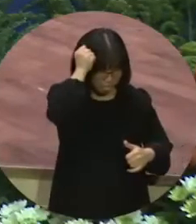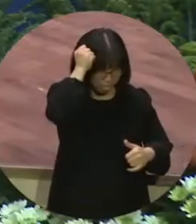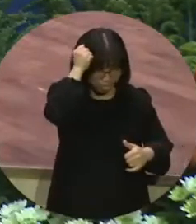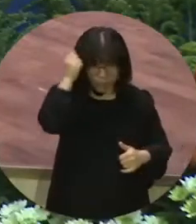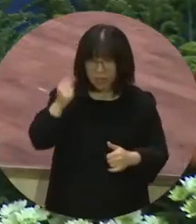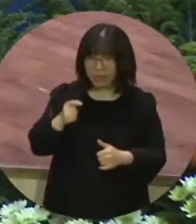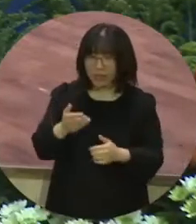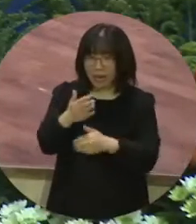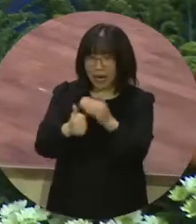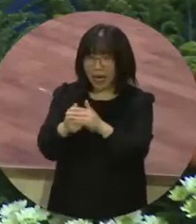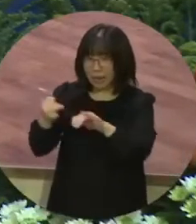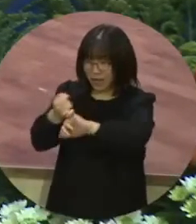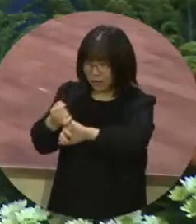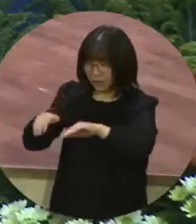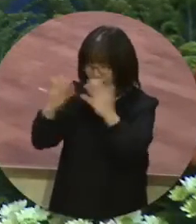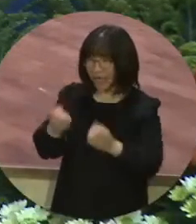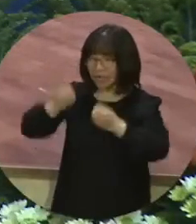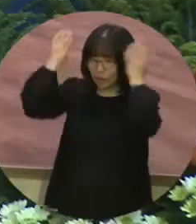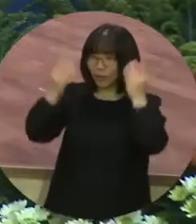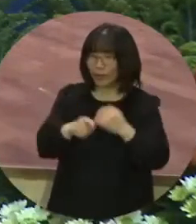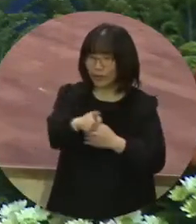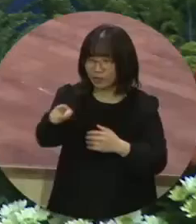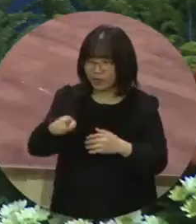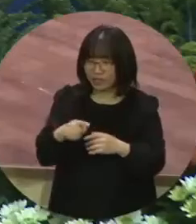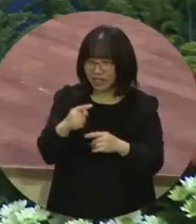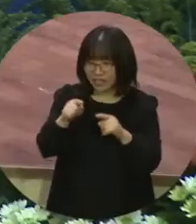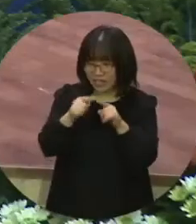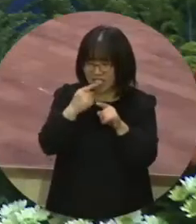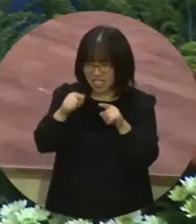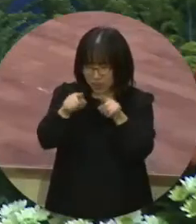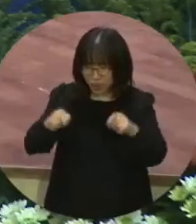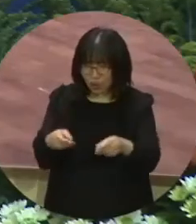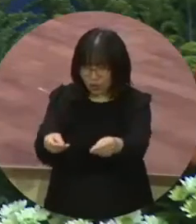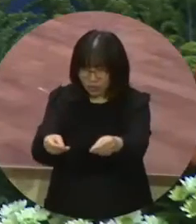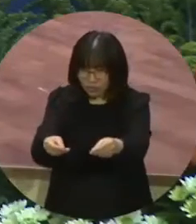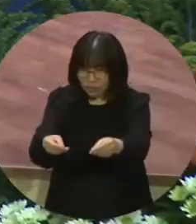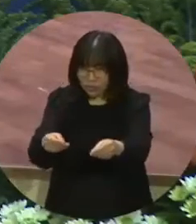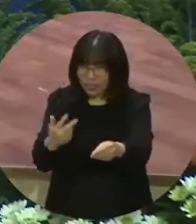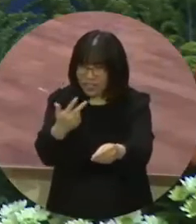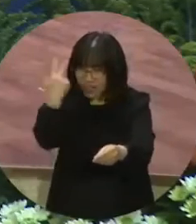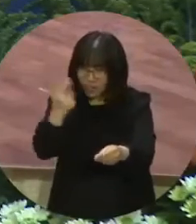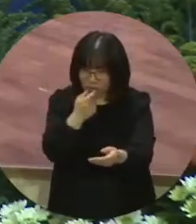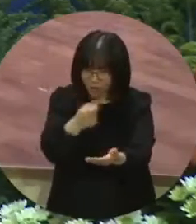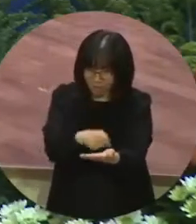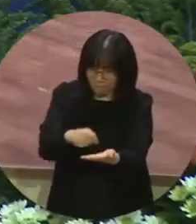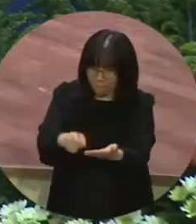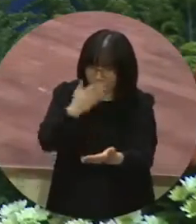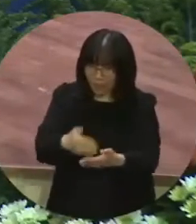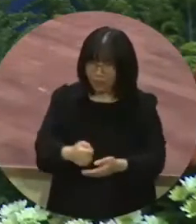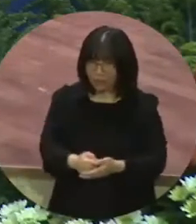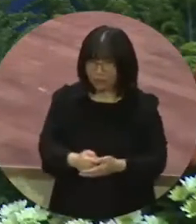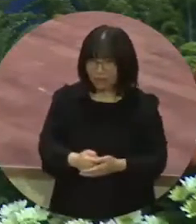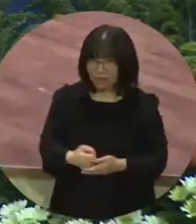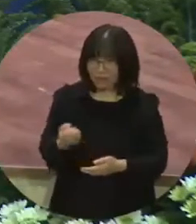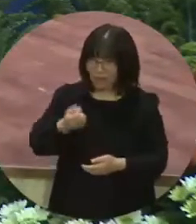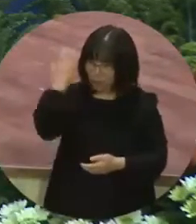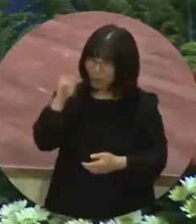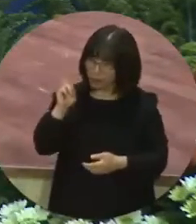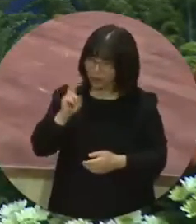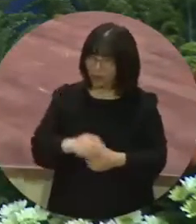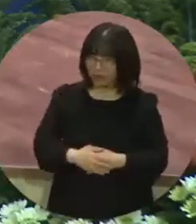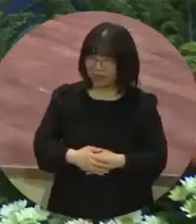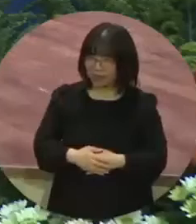응? 열정의 복음 전도자 한번 적어보세요. 뭘 들었는지. 싹 다 잊어버려요. 사단이 그렇게 만들어요. 밭이 4개